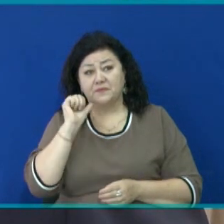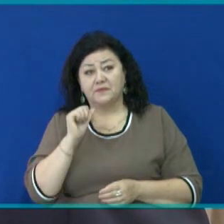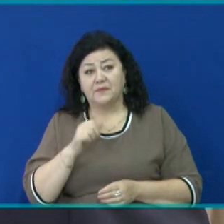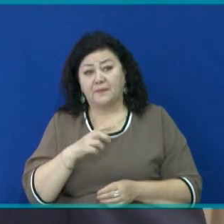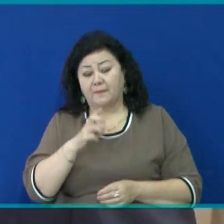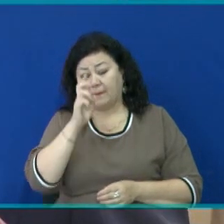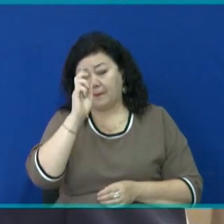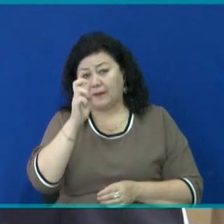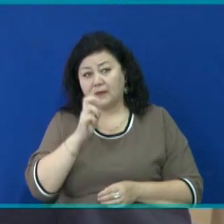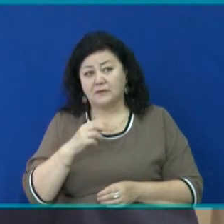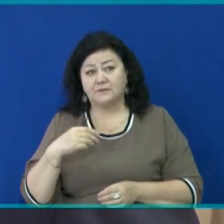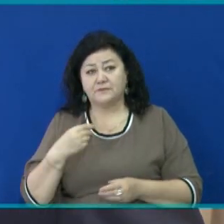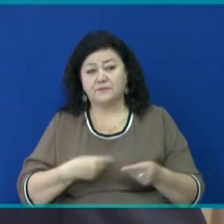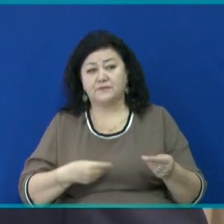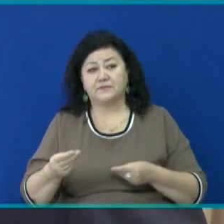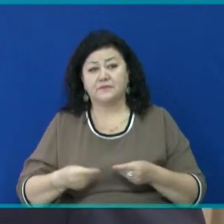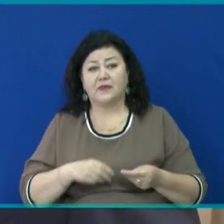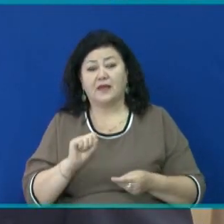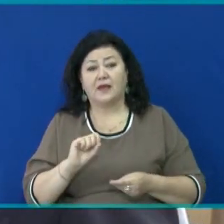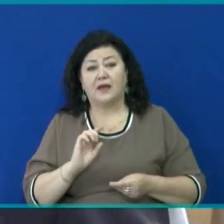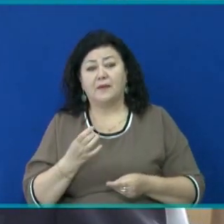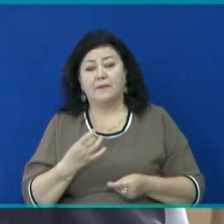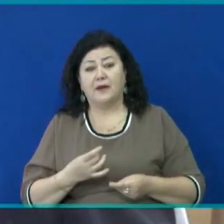мемлекет басшысының осы Абай облысын